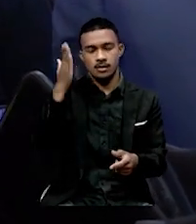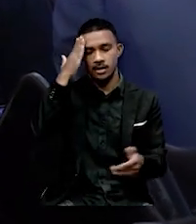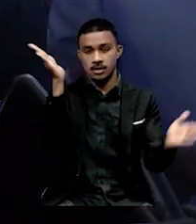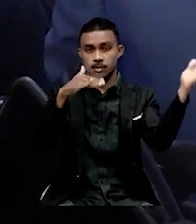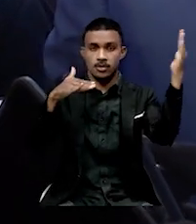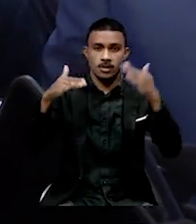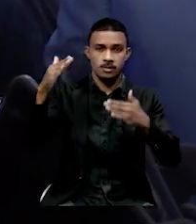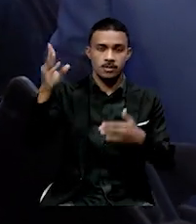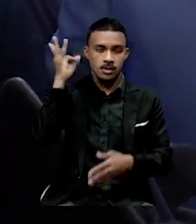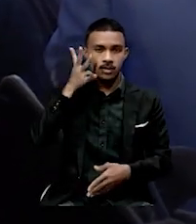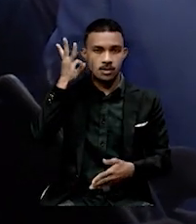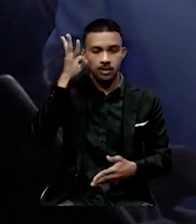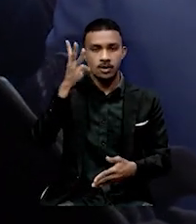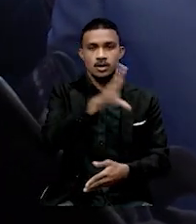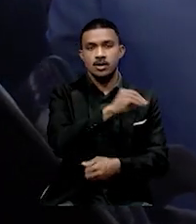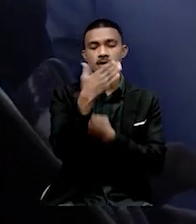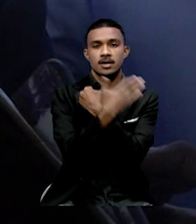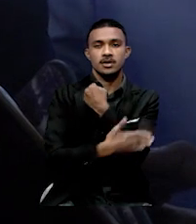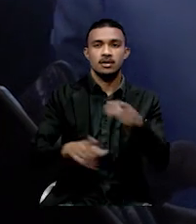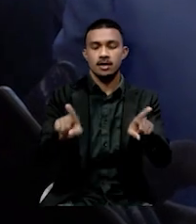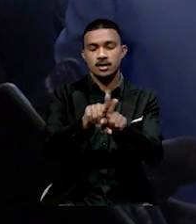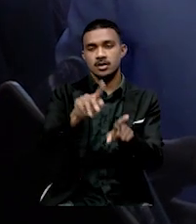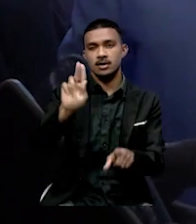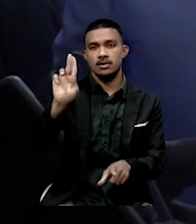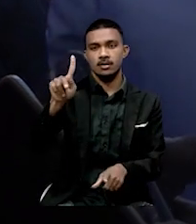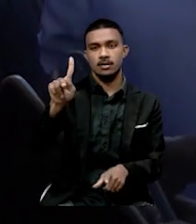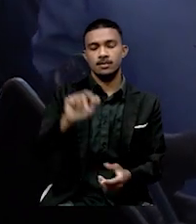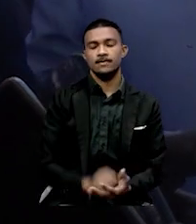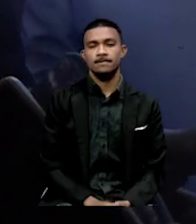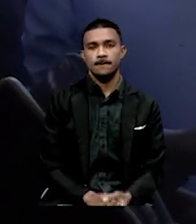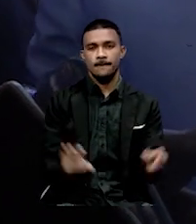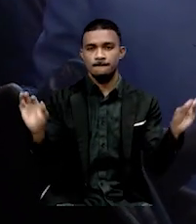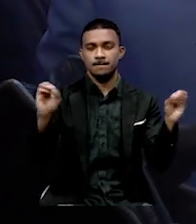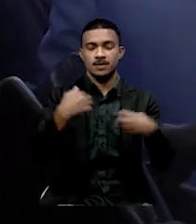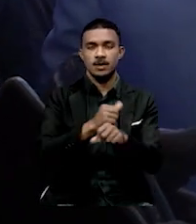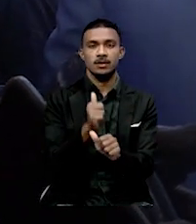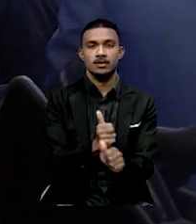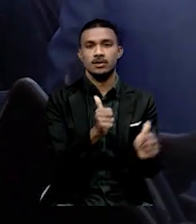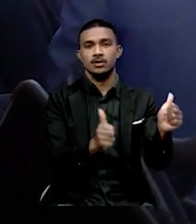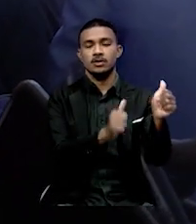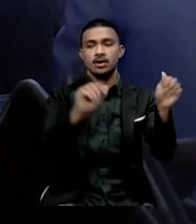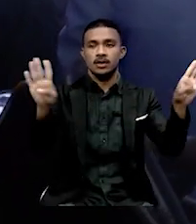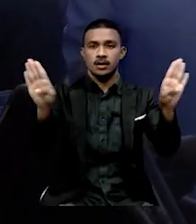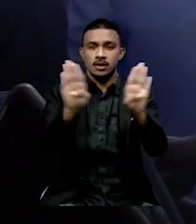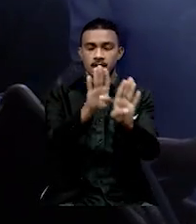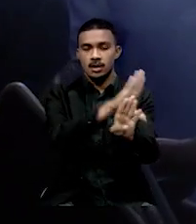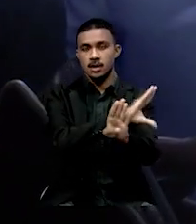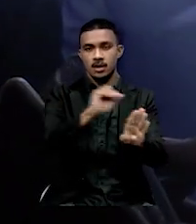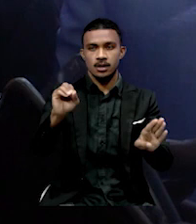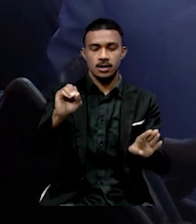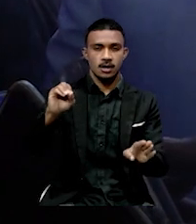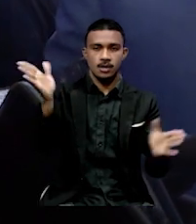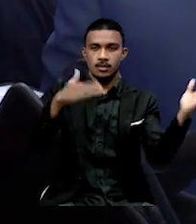ne ve organizada ta teve sanes Europa. La consegue tacca problema né? America, Stati Uniti